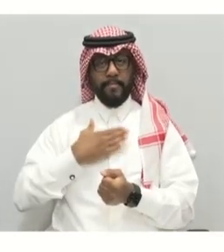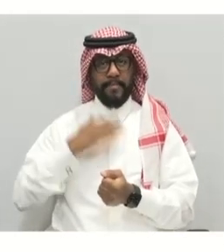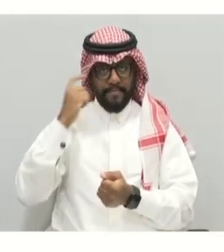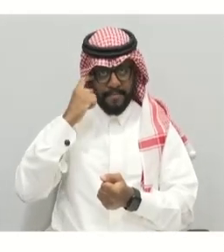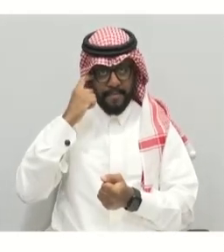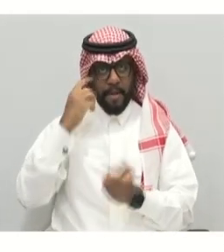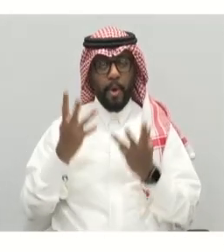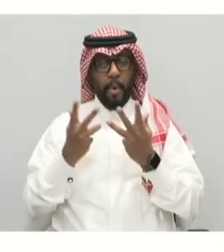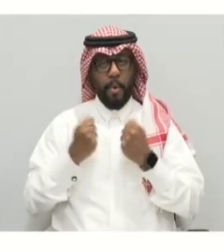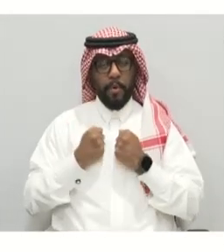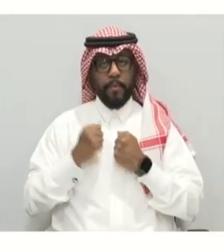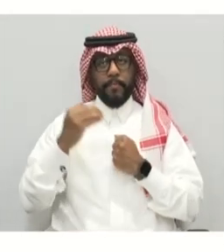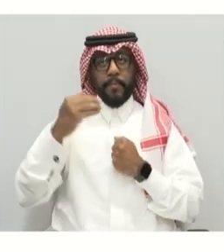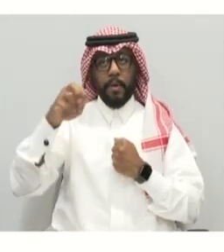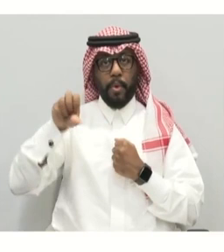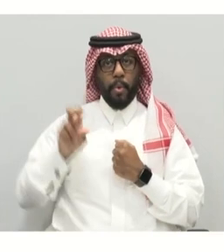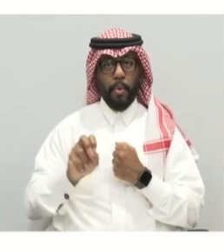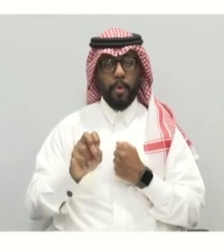حقوق وواجبات